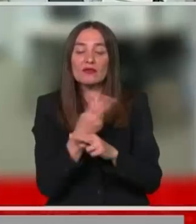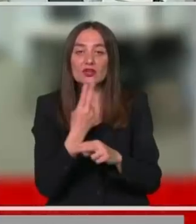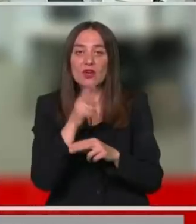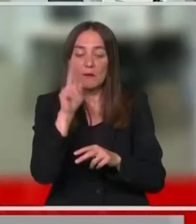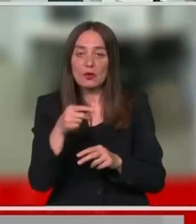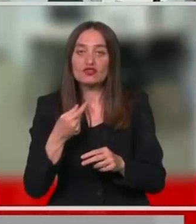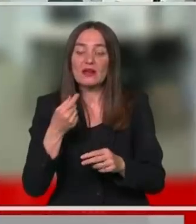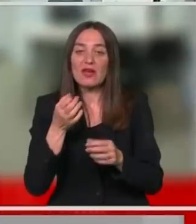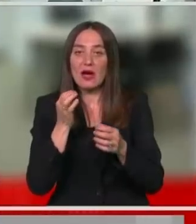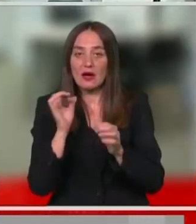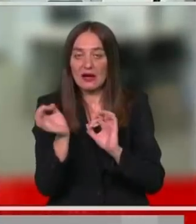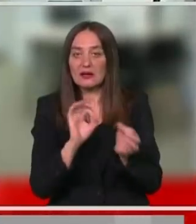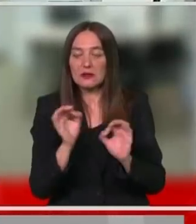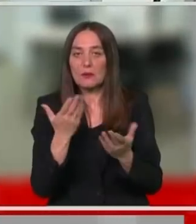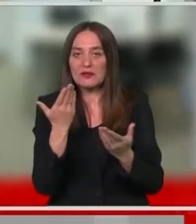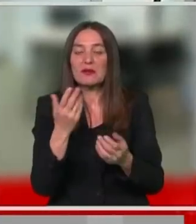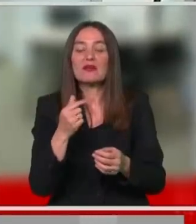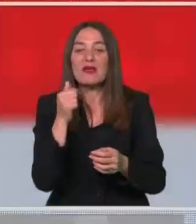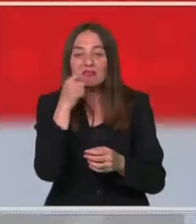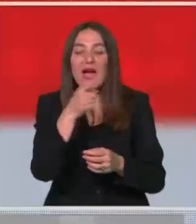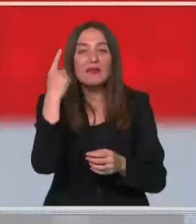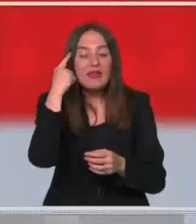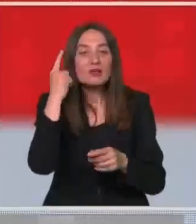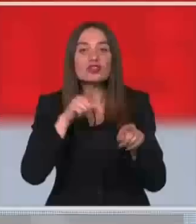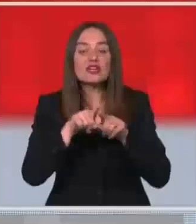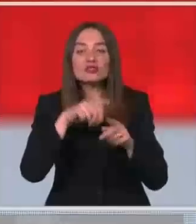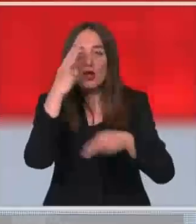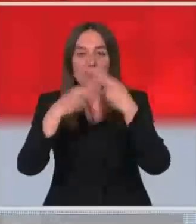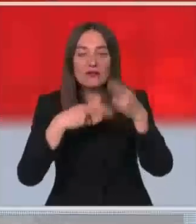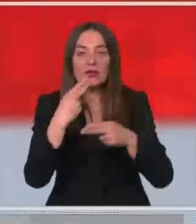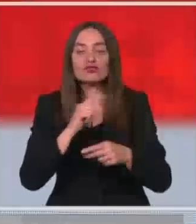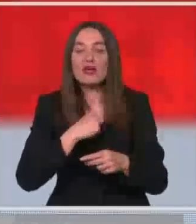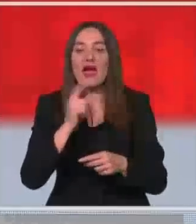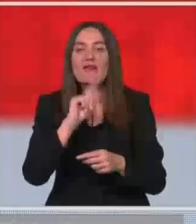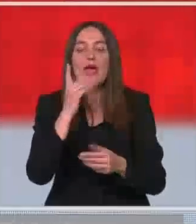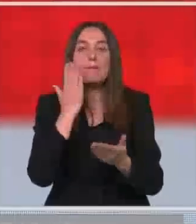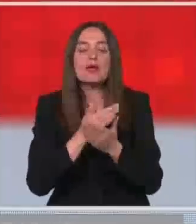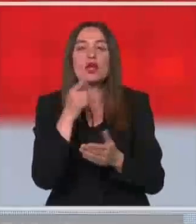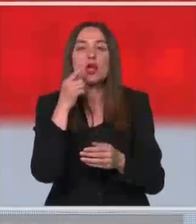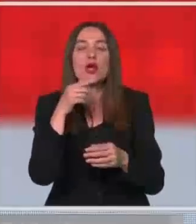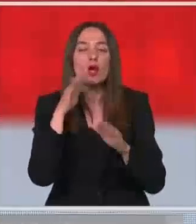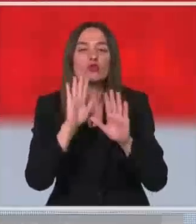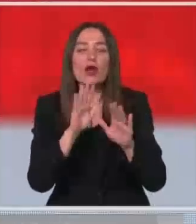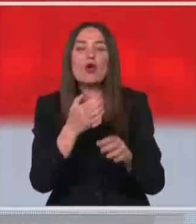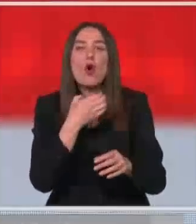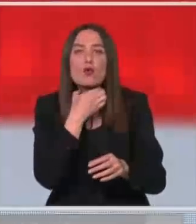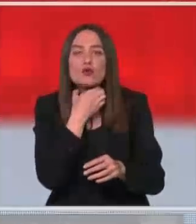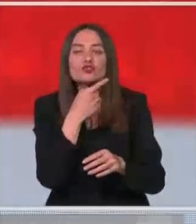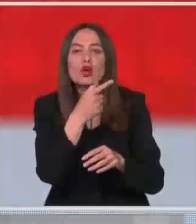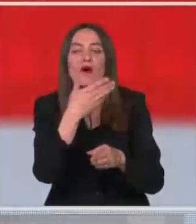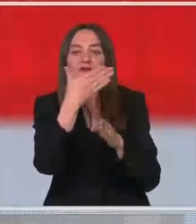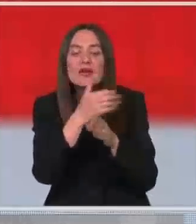da raspolaže i da na taj način takođe interveniše. Dakle, ne bih baš toliko gušio preduzetništvo